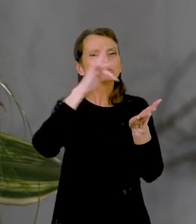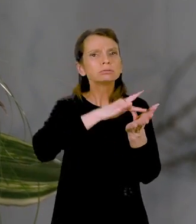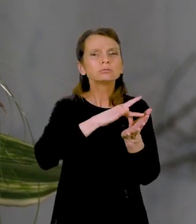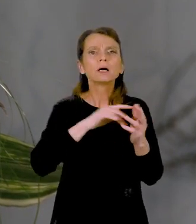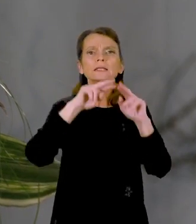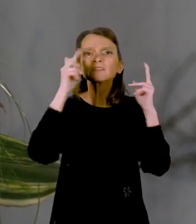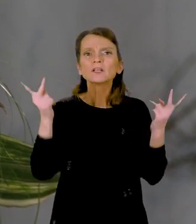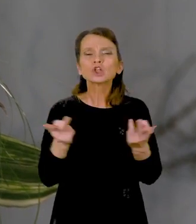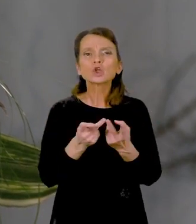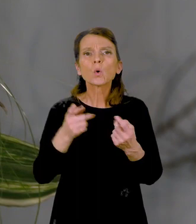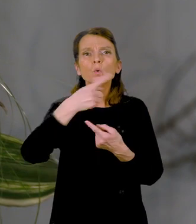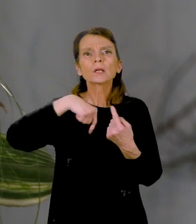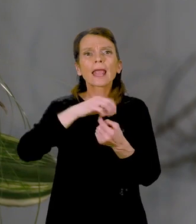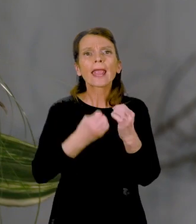zavesti.